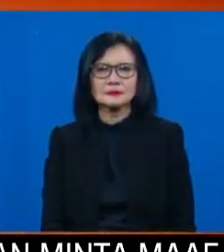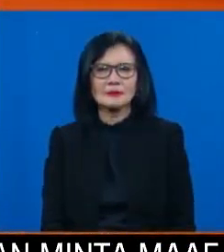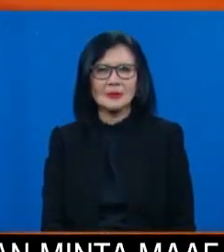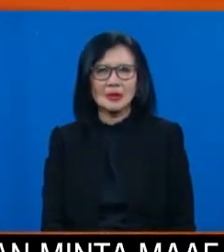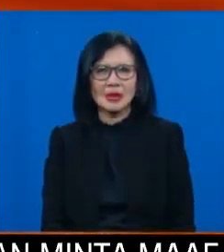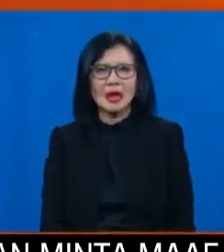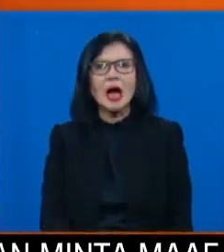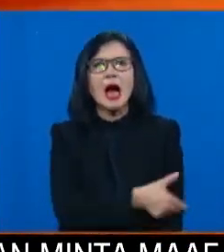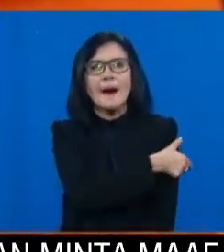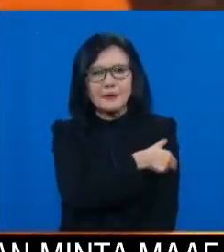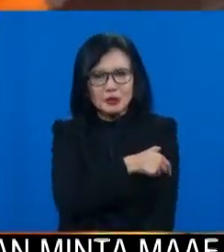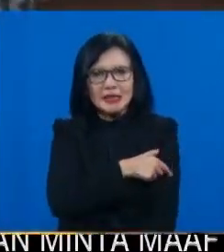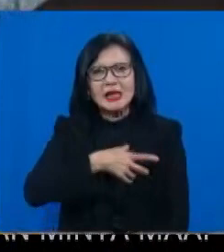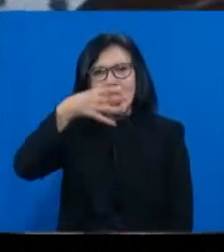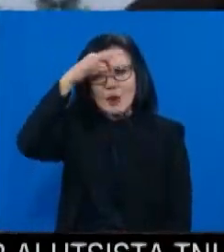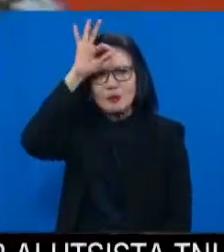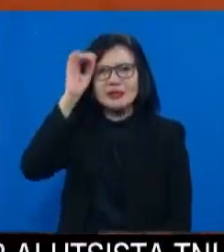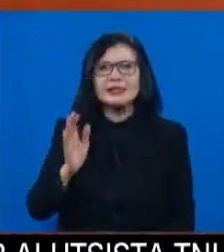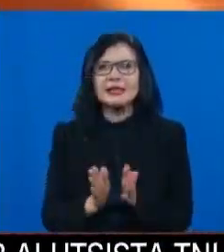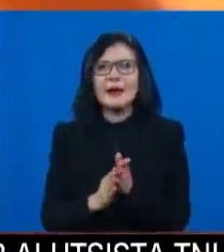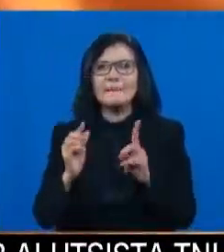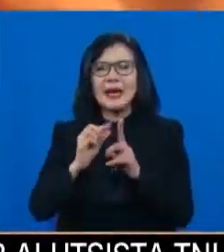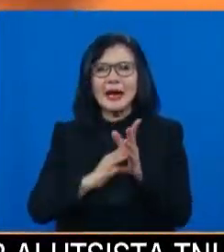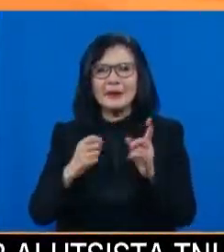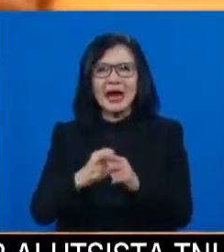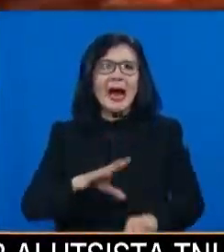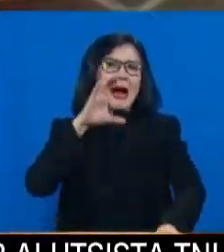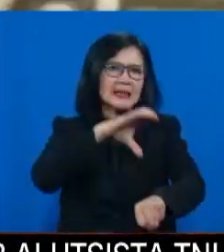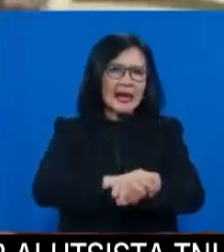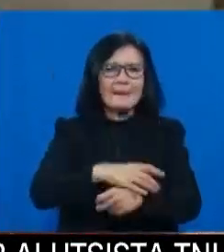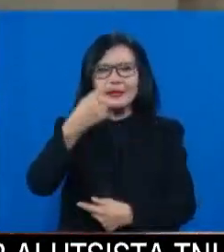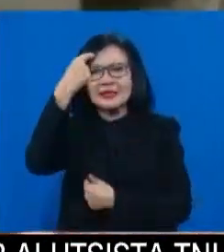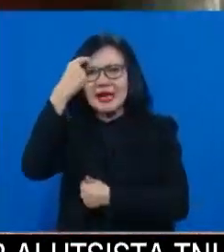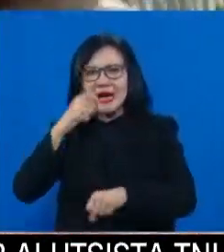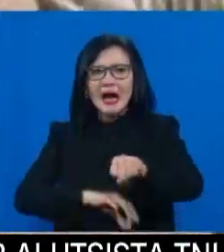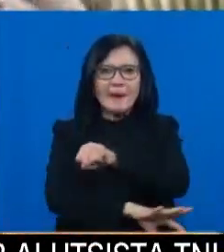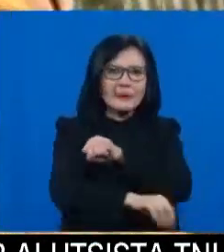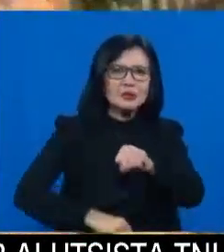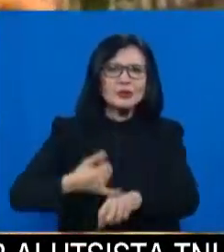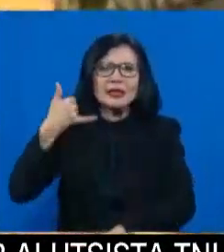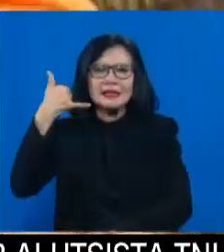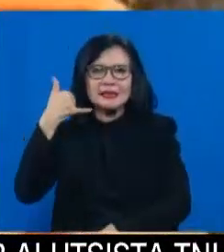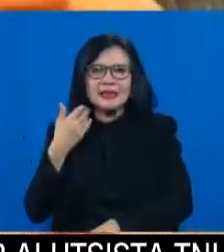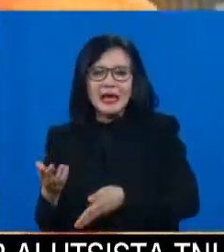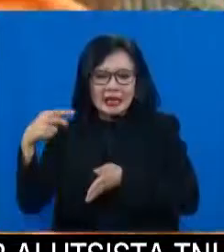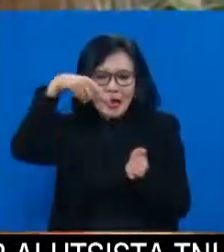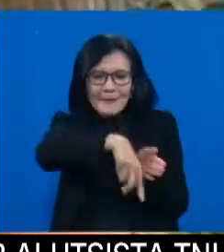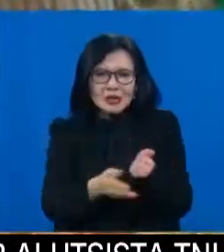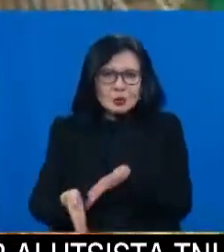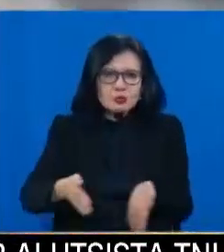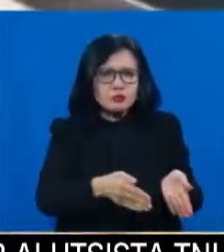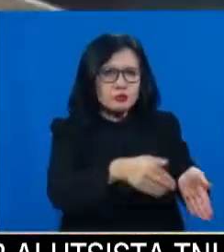Tugas gabungan dari Polsek Tambak Sari dan PMK melakukan penangkapan tersangka pencuri ponsel dari Sungai Kedung Coek, Surabaya, Selasa